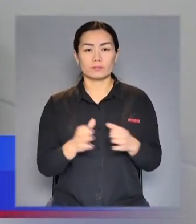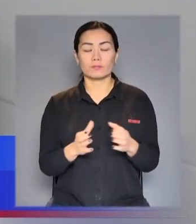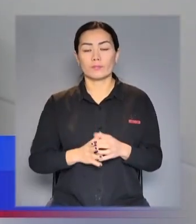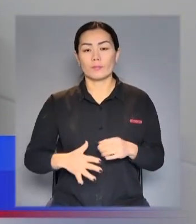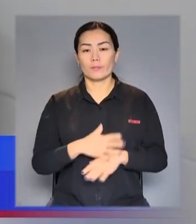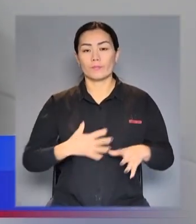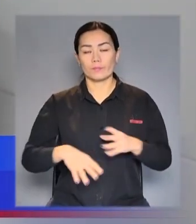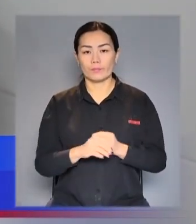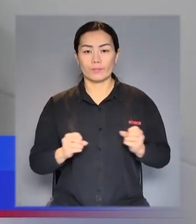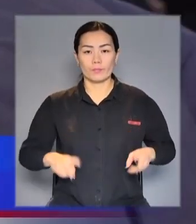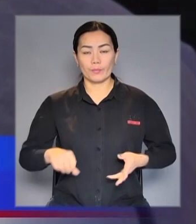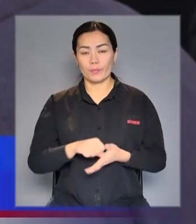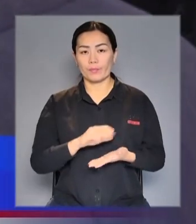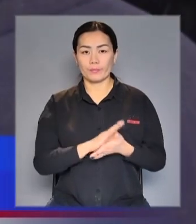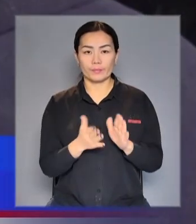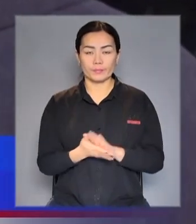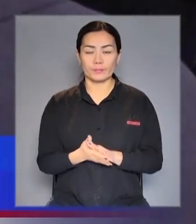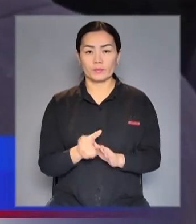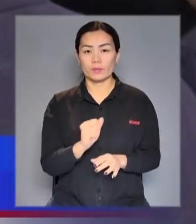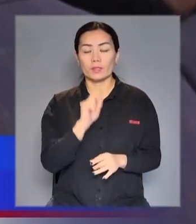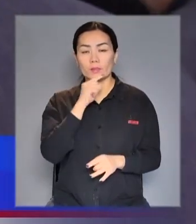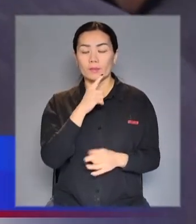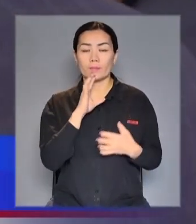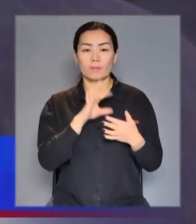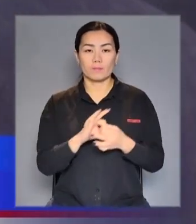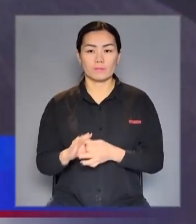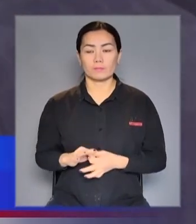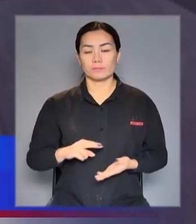группе населения. Для них с учетом эргономических